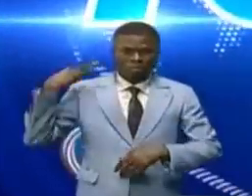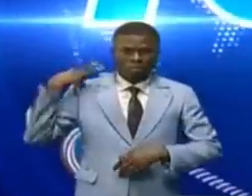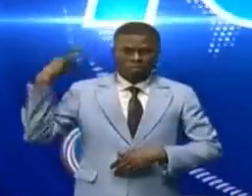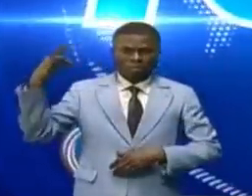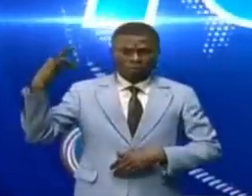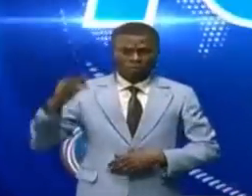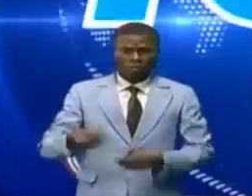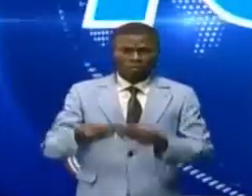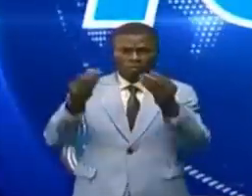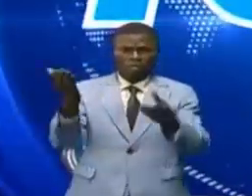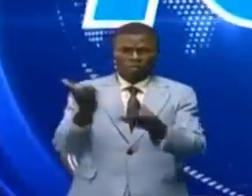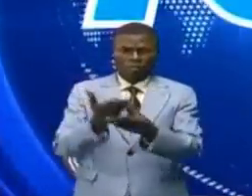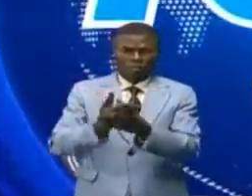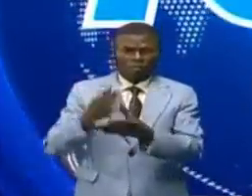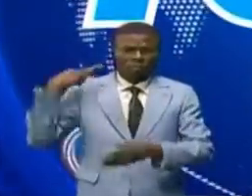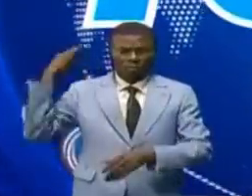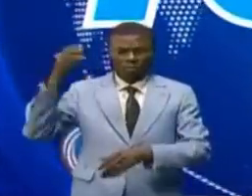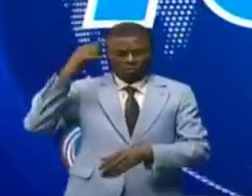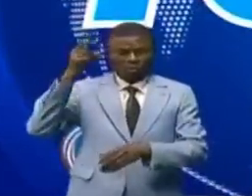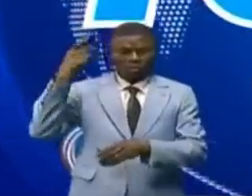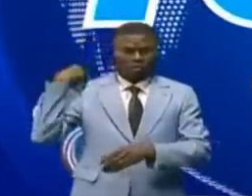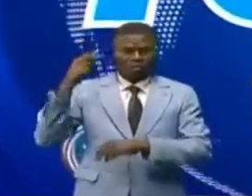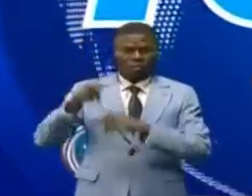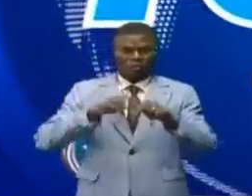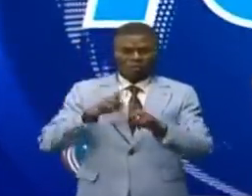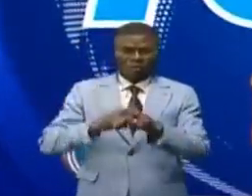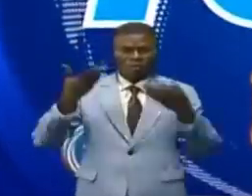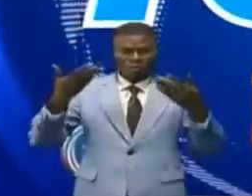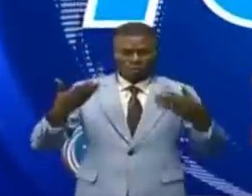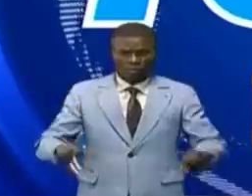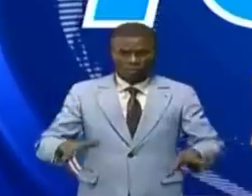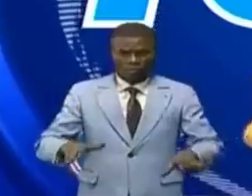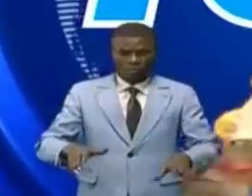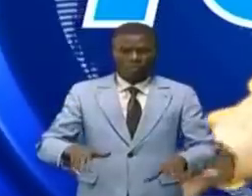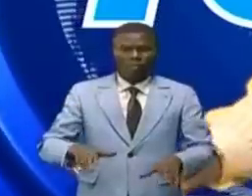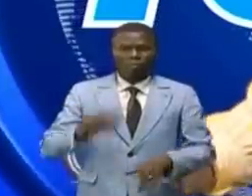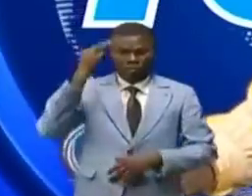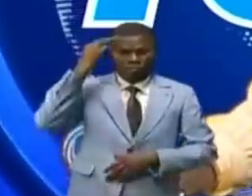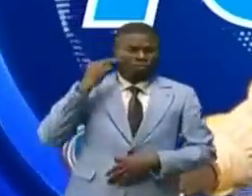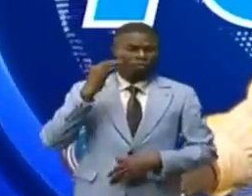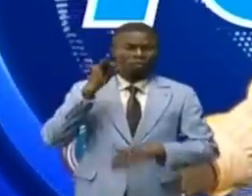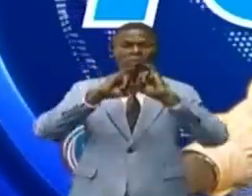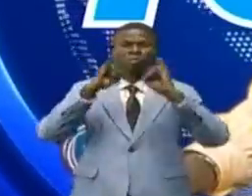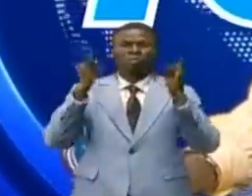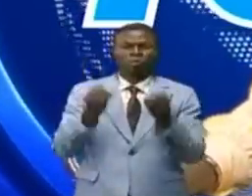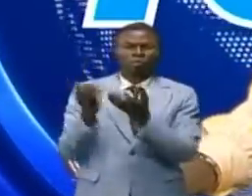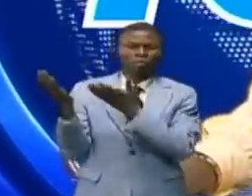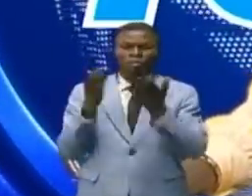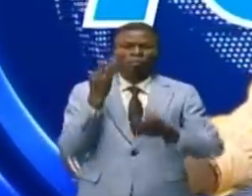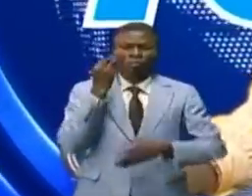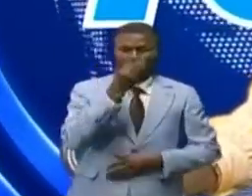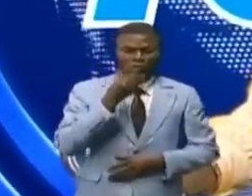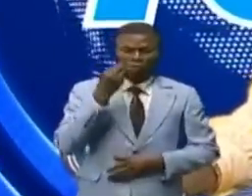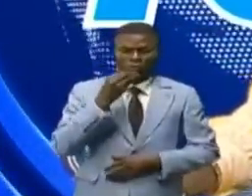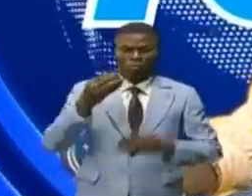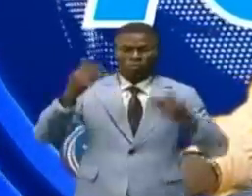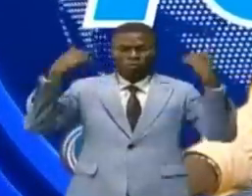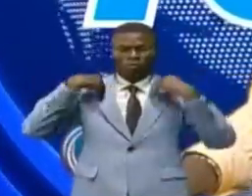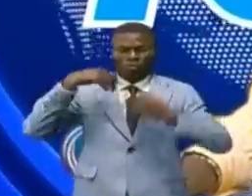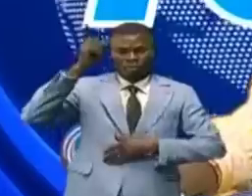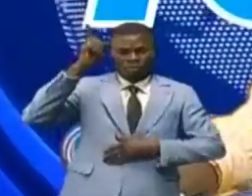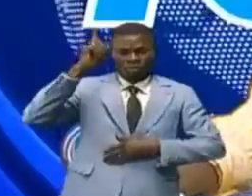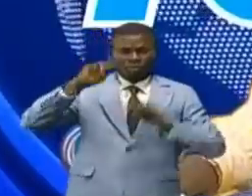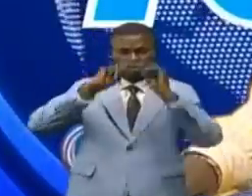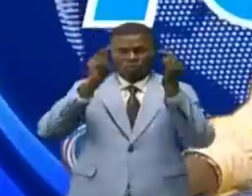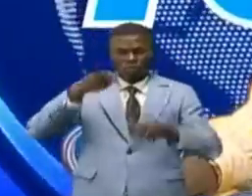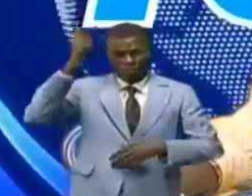des dépôts des candidatures à la députation nationale vont fermer je n'aime pas le communiste de Landrecies et porte-parole et autorité morale